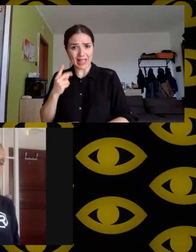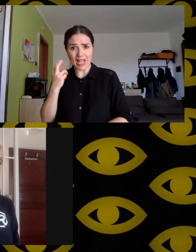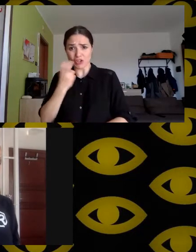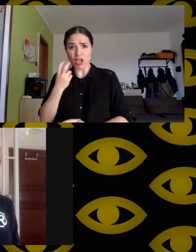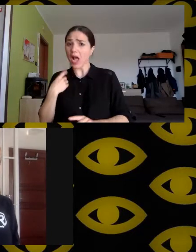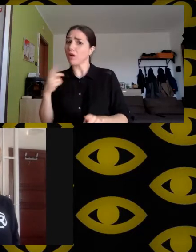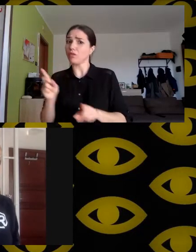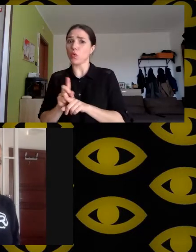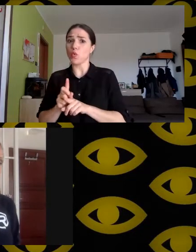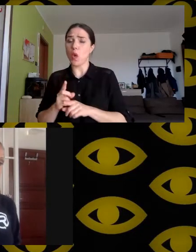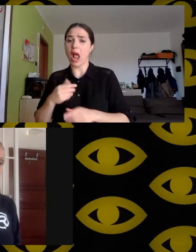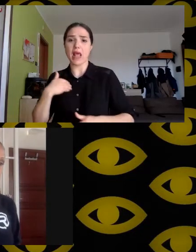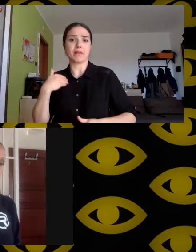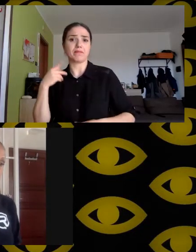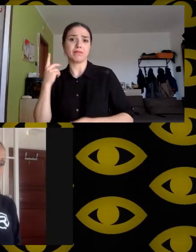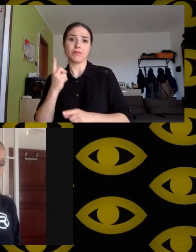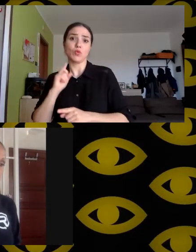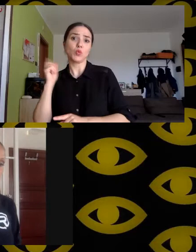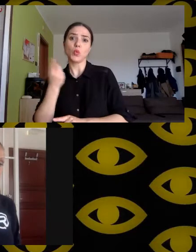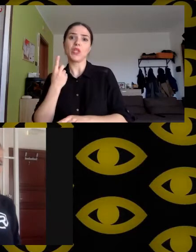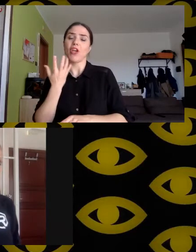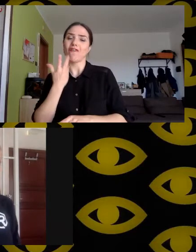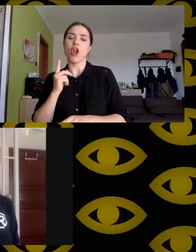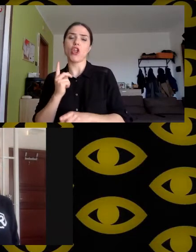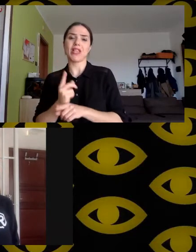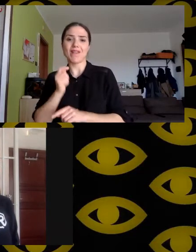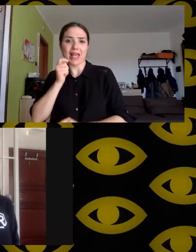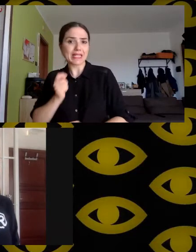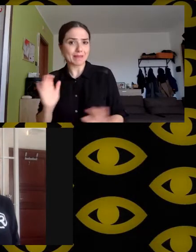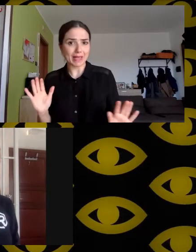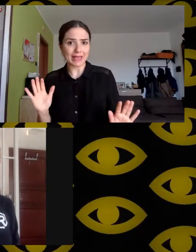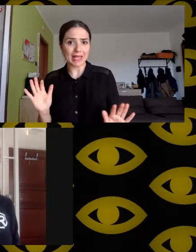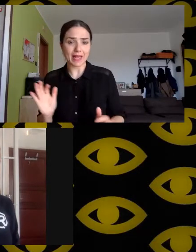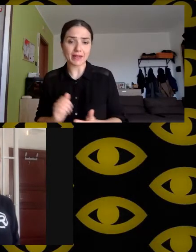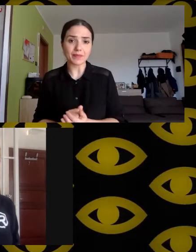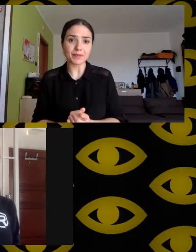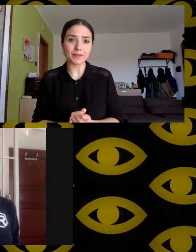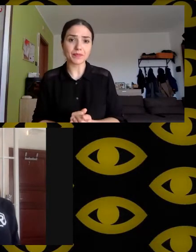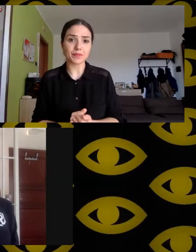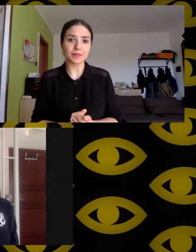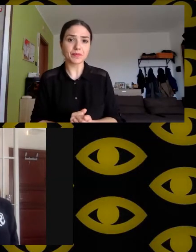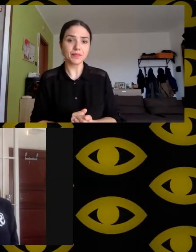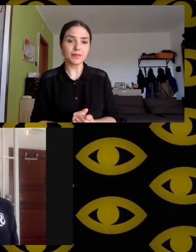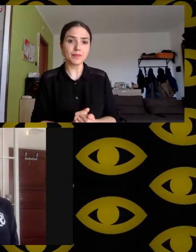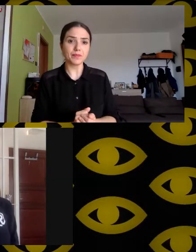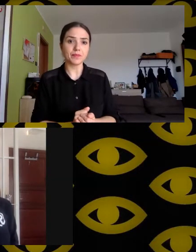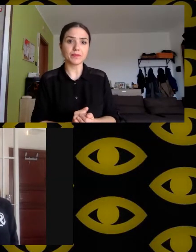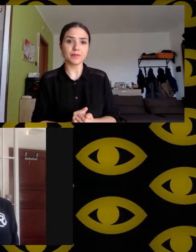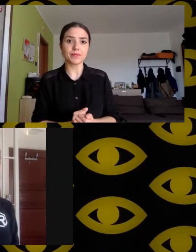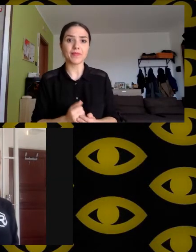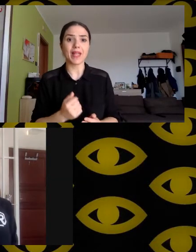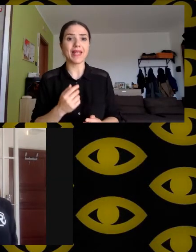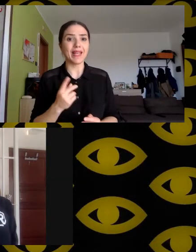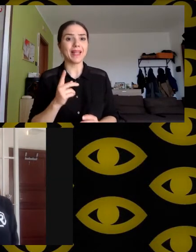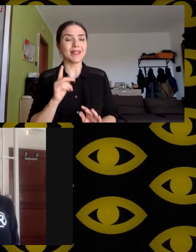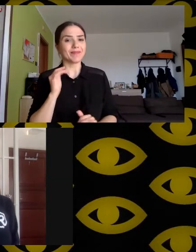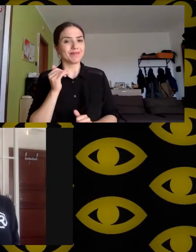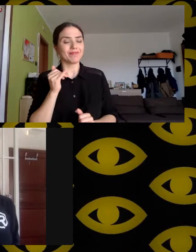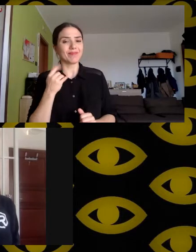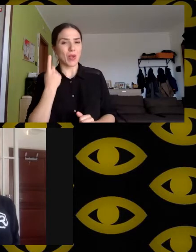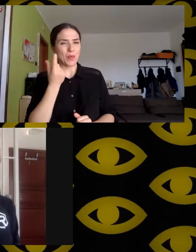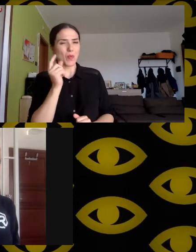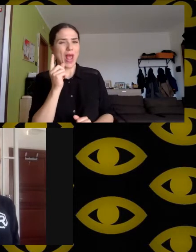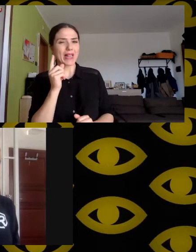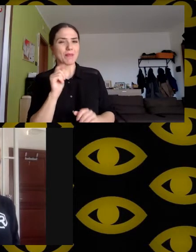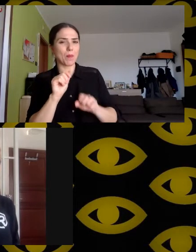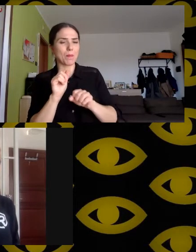Grazie Annalisa, io veramente su questo vorrei un attimo soffermarmi perché ci sono intanto tanti commenti che stanno arrivando e un paio li voglio leggere,